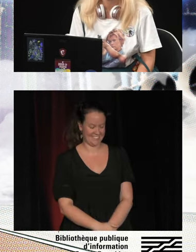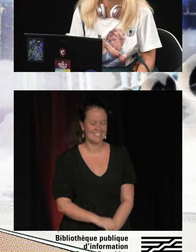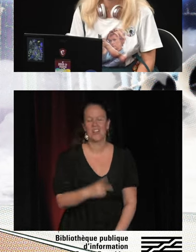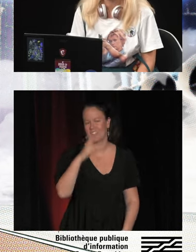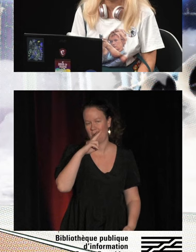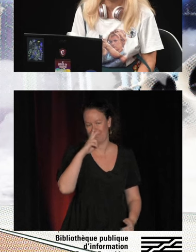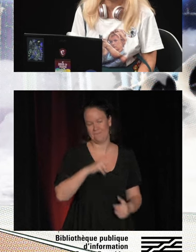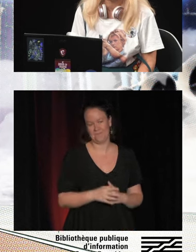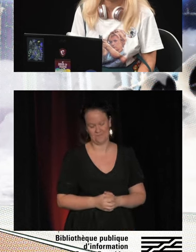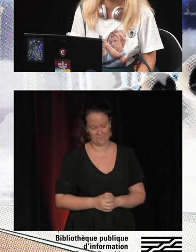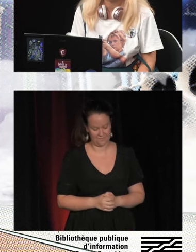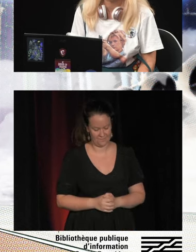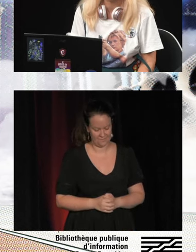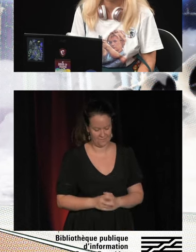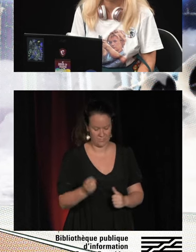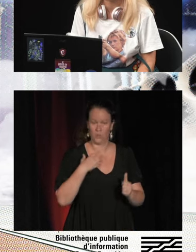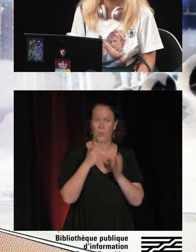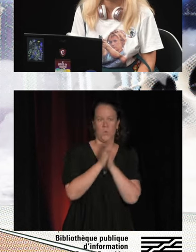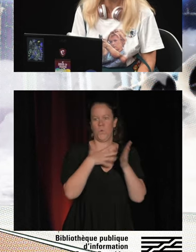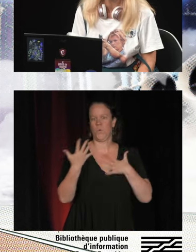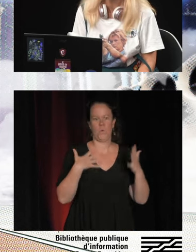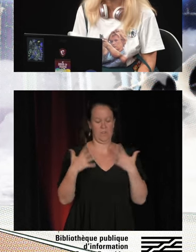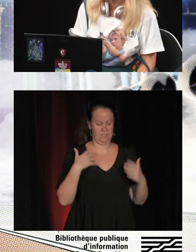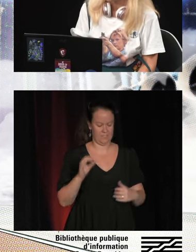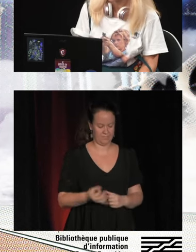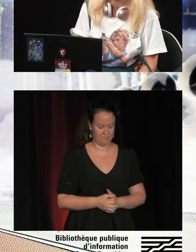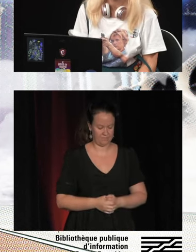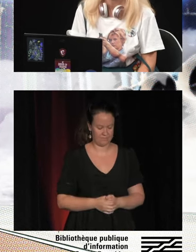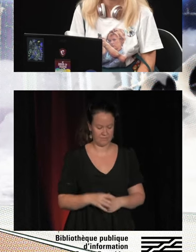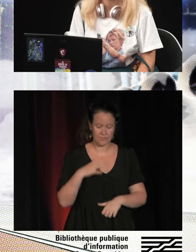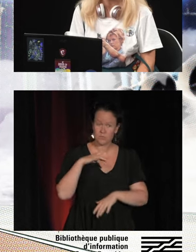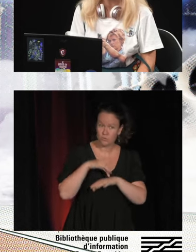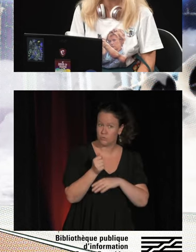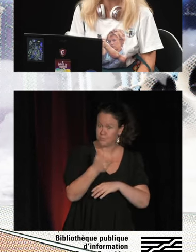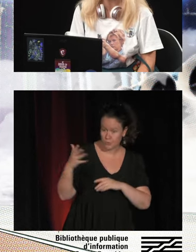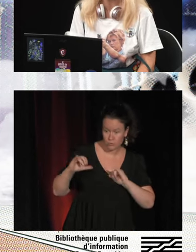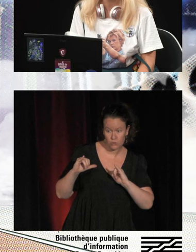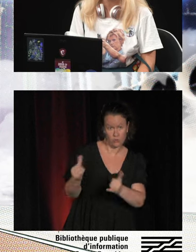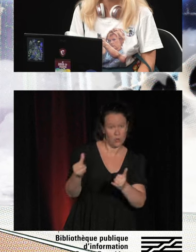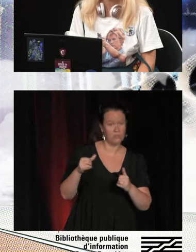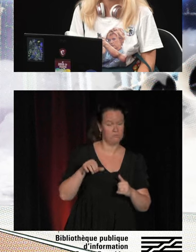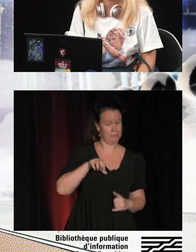rigolo. Et en vrai, c'est très stimulant. Après, j'ai fait plusieurs expériences avec les chefs-fleurs.